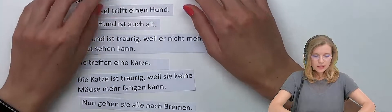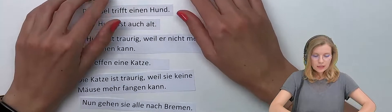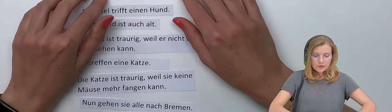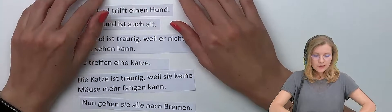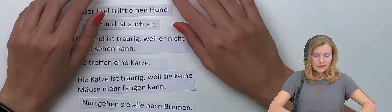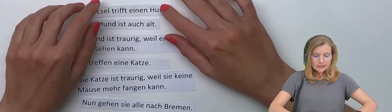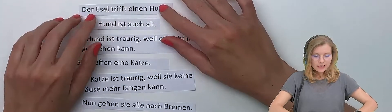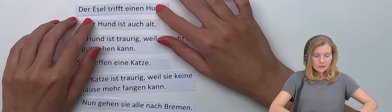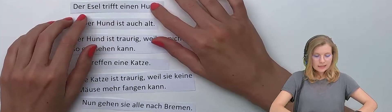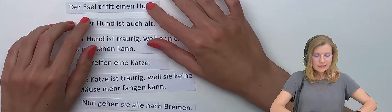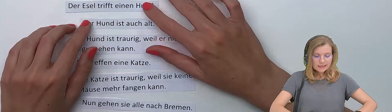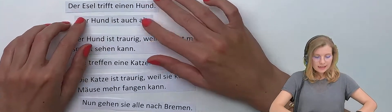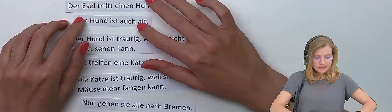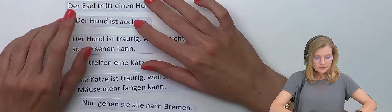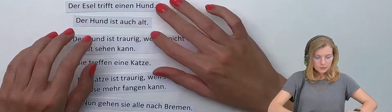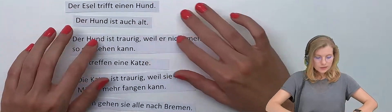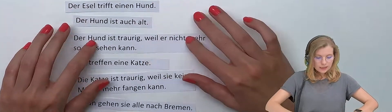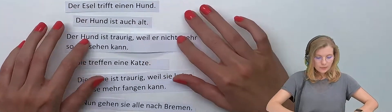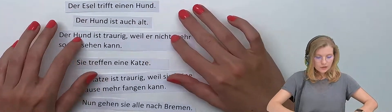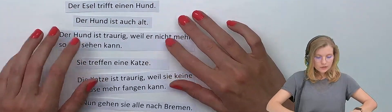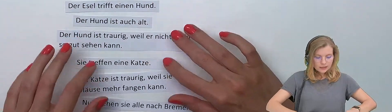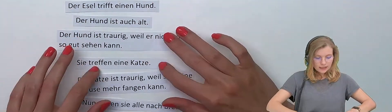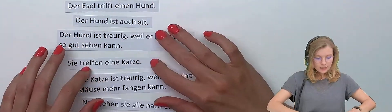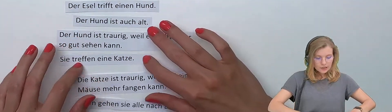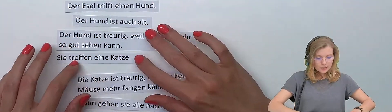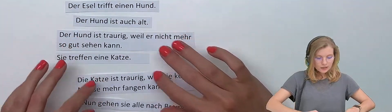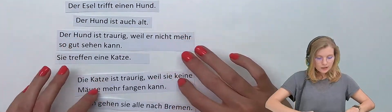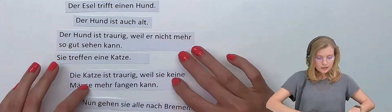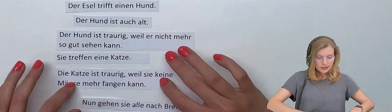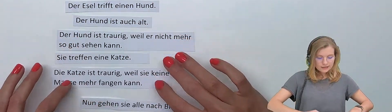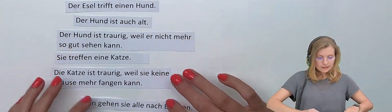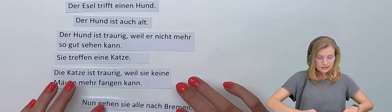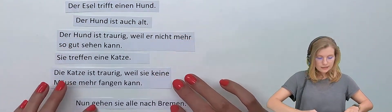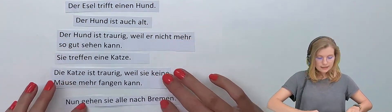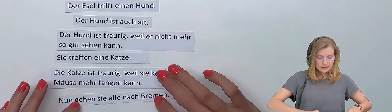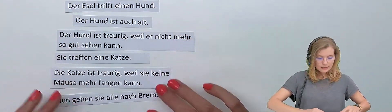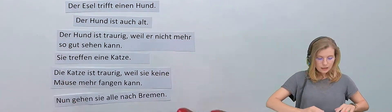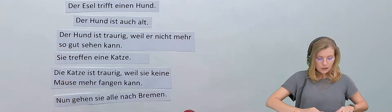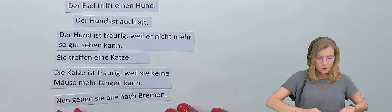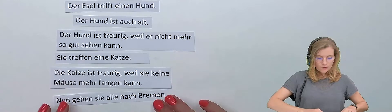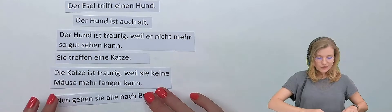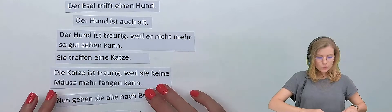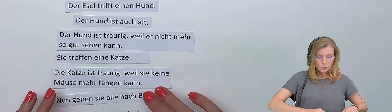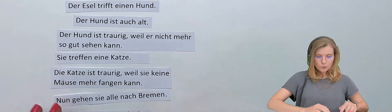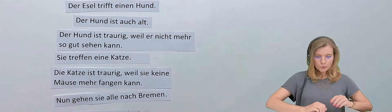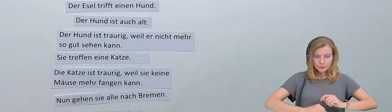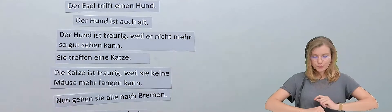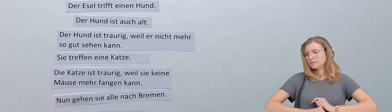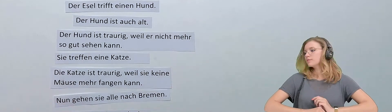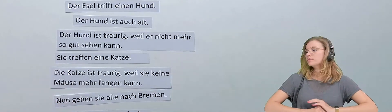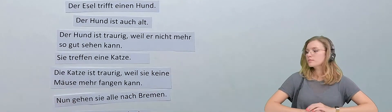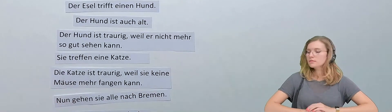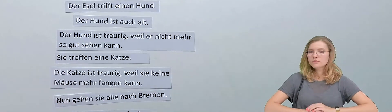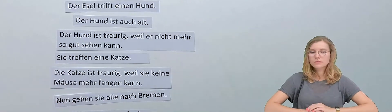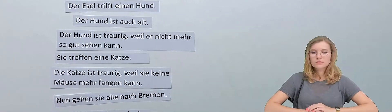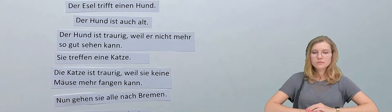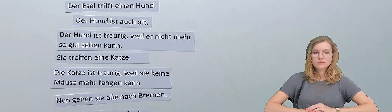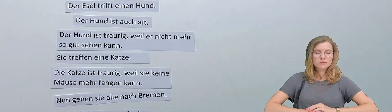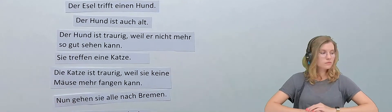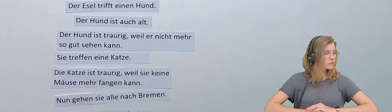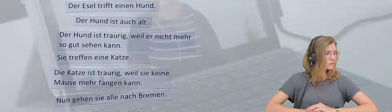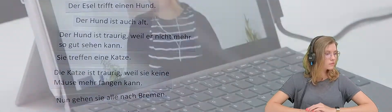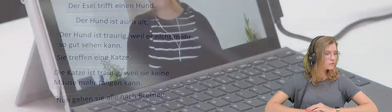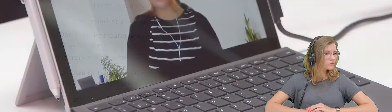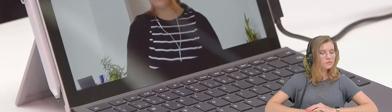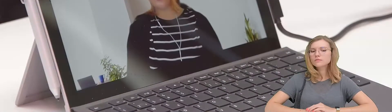Stück. Okay, also ich habe jetzt einen Text und den habe ja. ich auseinandergeschnitten in den einzelnen Sätzen. Mhm. Und was nun? Genau.